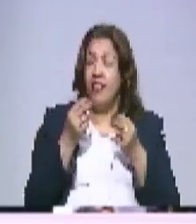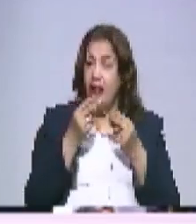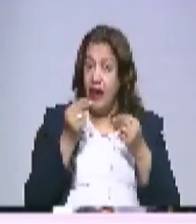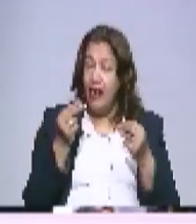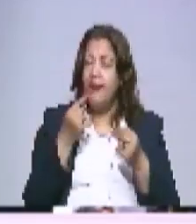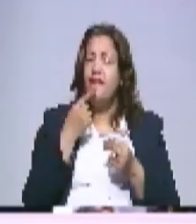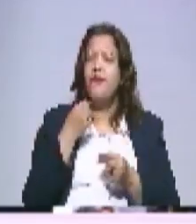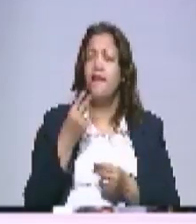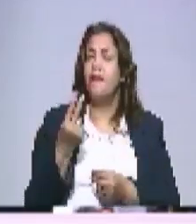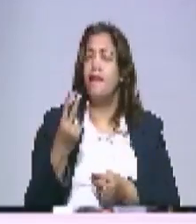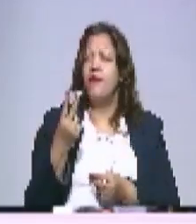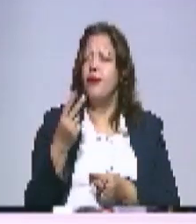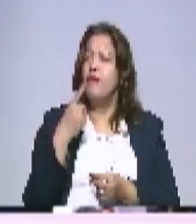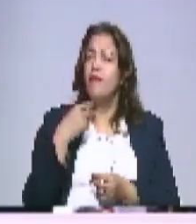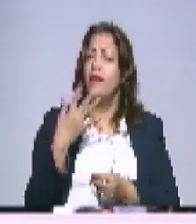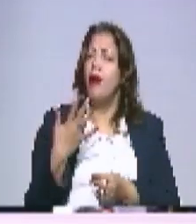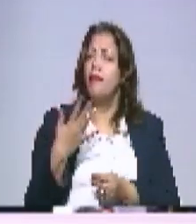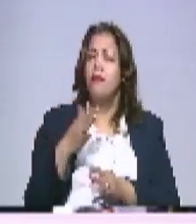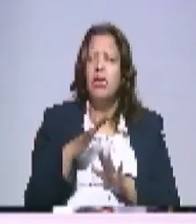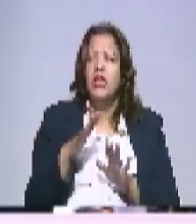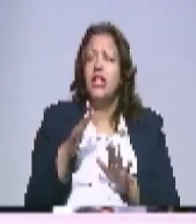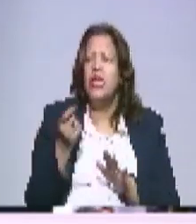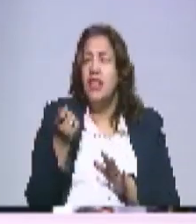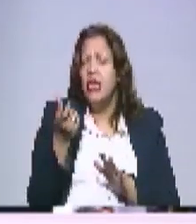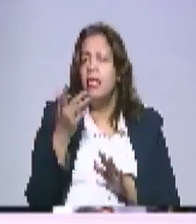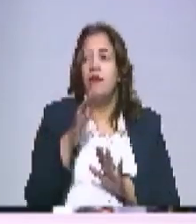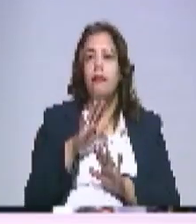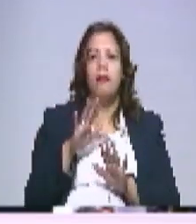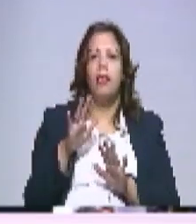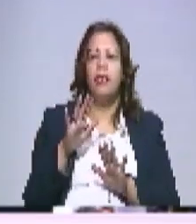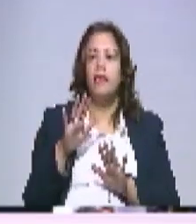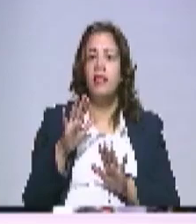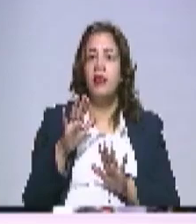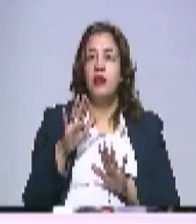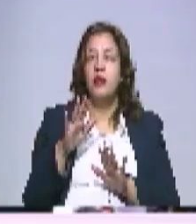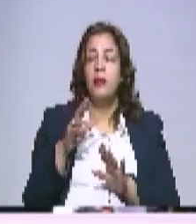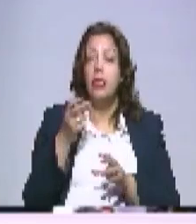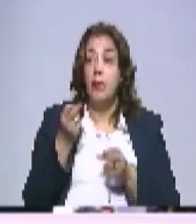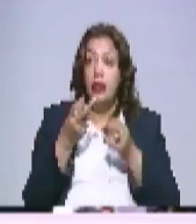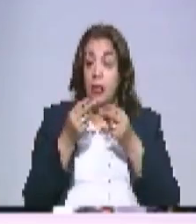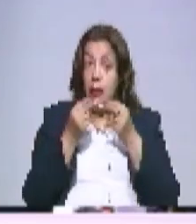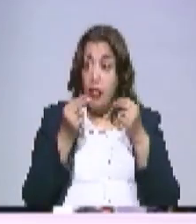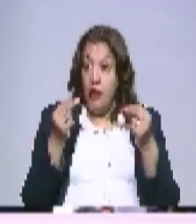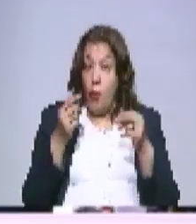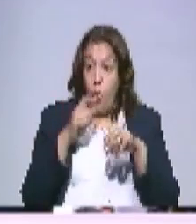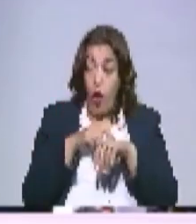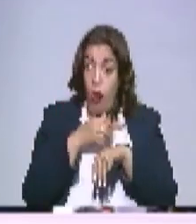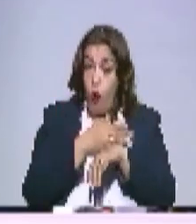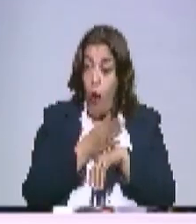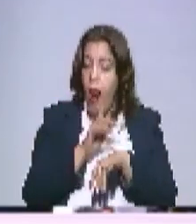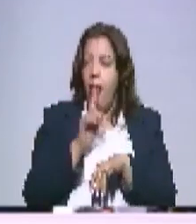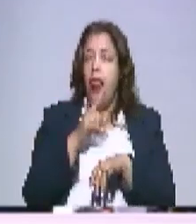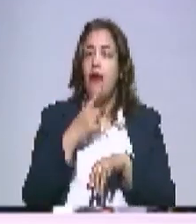يعني هي يعني انا لا يعني سوتيه يعني كسرت بس الناشف بتاعه، لكن انا ما سلقتوش. كويس.